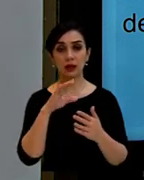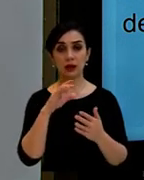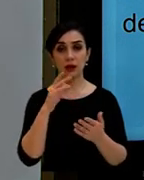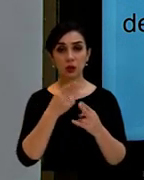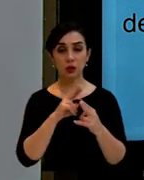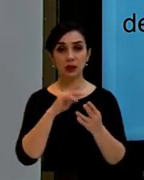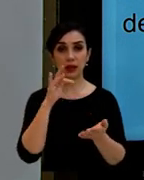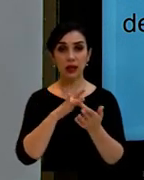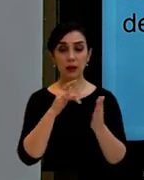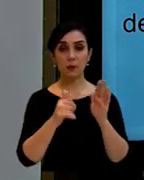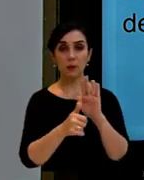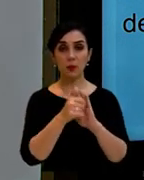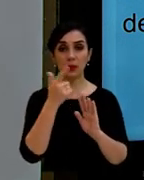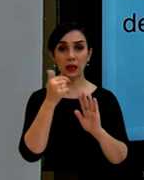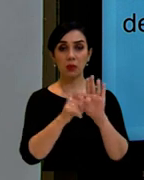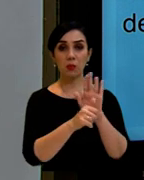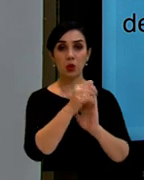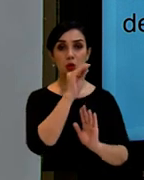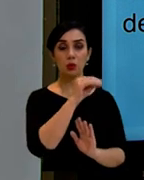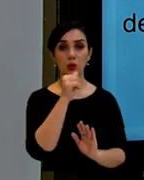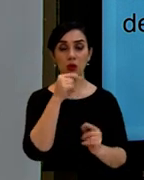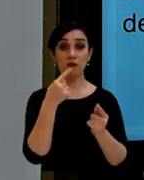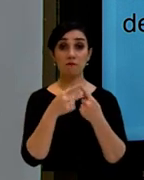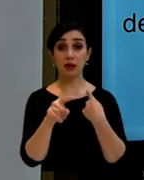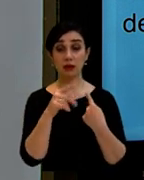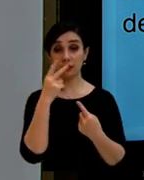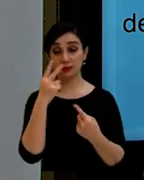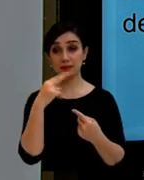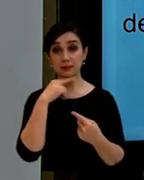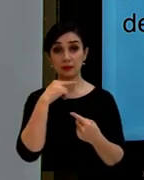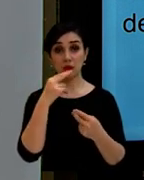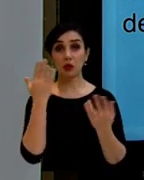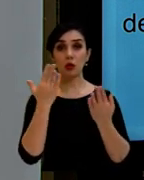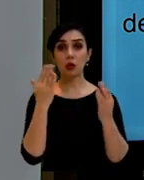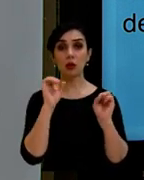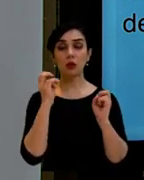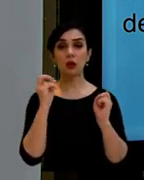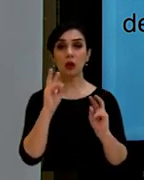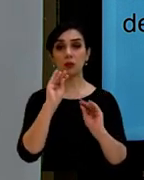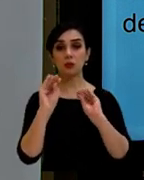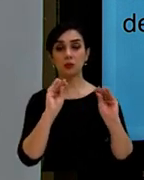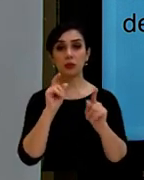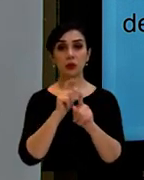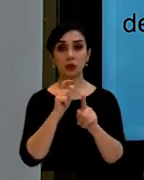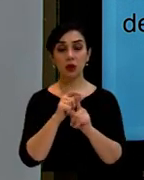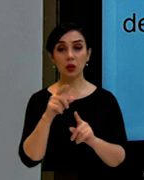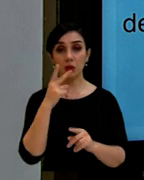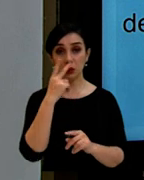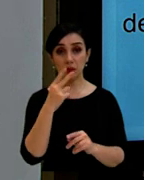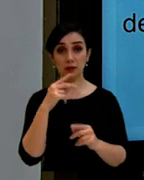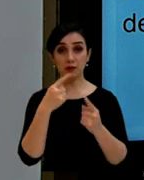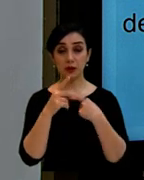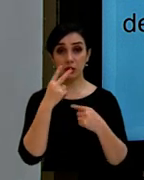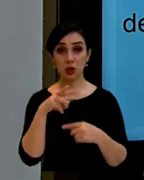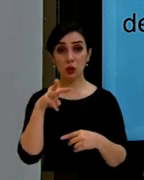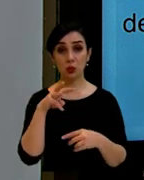undalmani gapning boshida qo'llab ko'raylik. Farqiga bir e'tibor berib ko'raylik-chi. Mulla akalar,